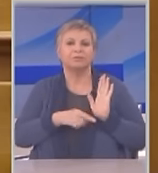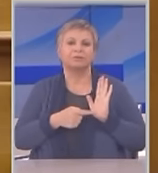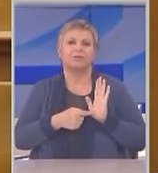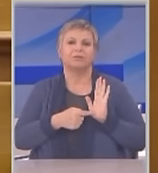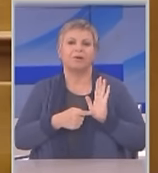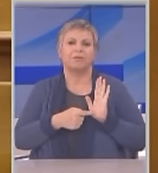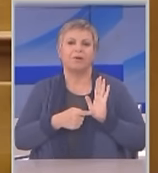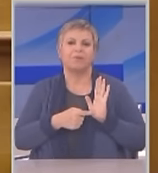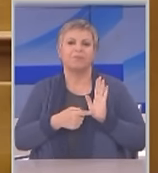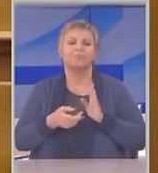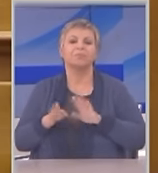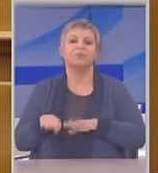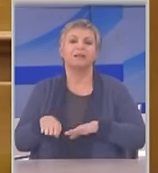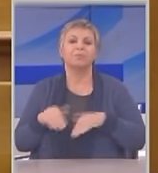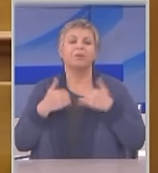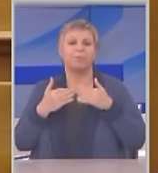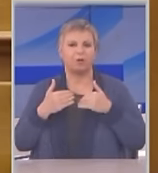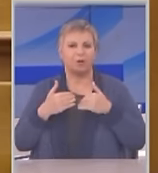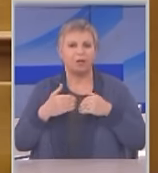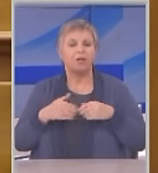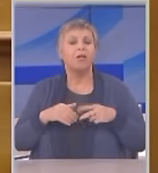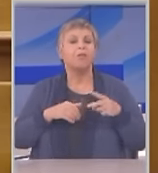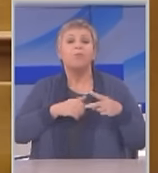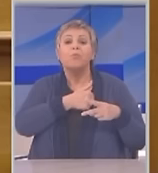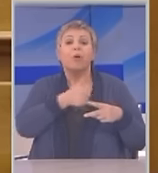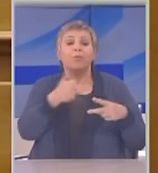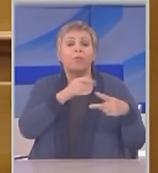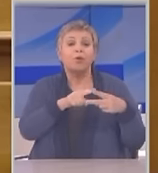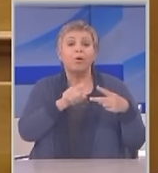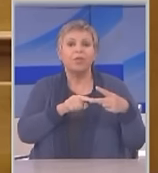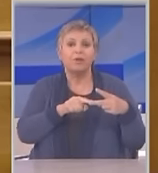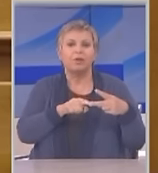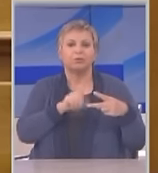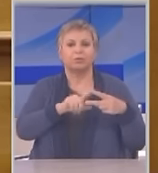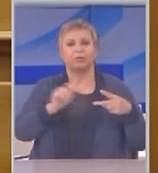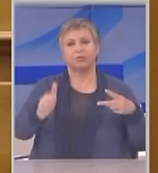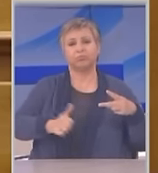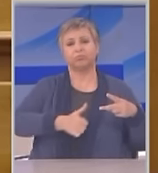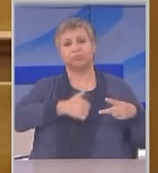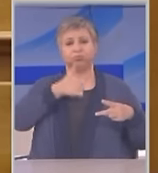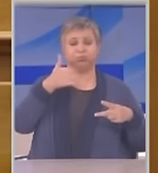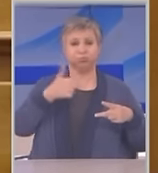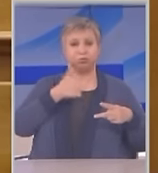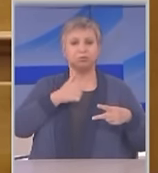δύο περιπτώσεις δεν καλύπτει, για να είμαστε ειλικρινείς μεταξύ μας. Ή να είναι αλαζόνας ή ερασιτέχνης.